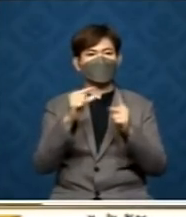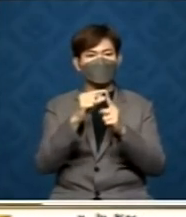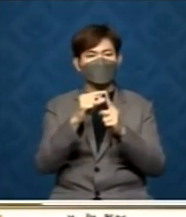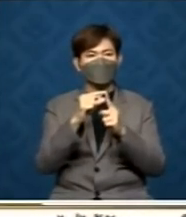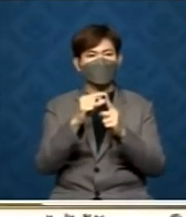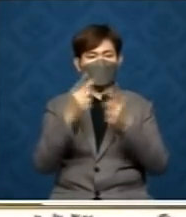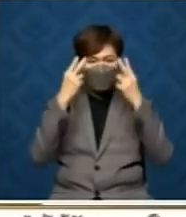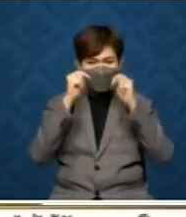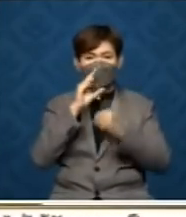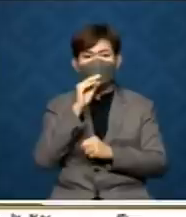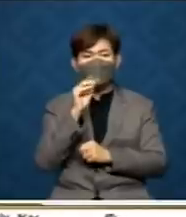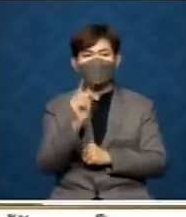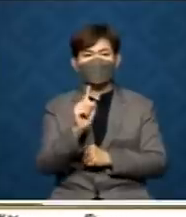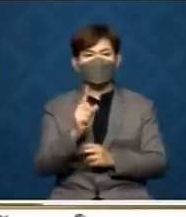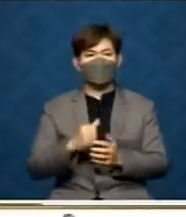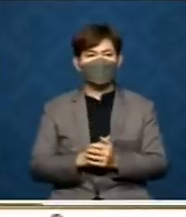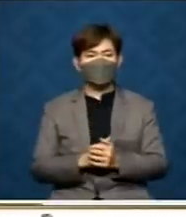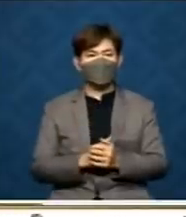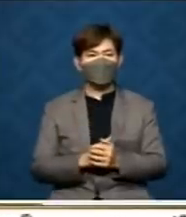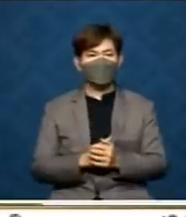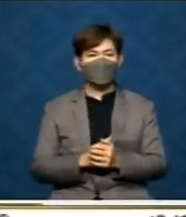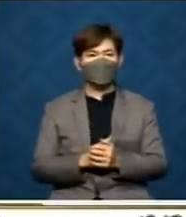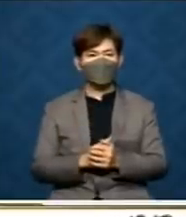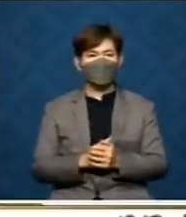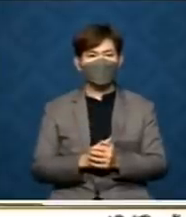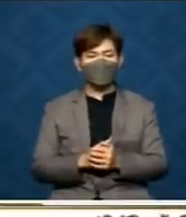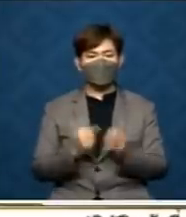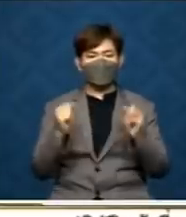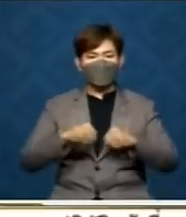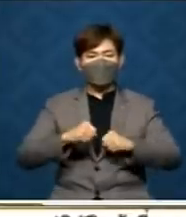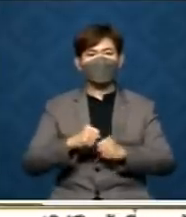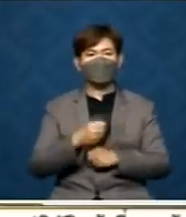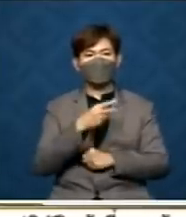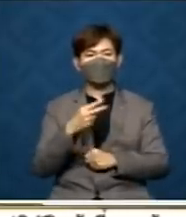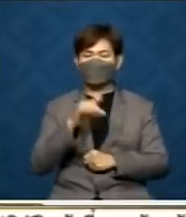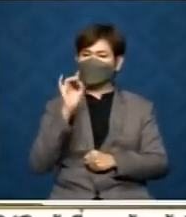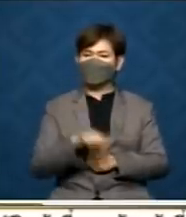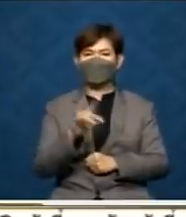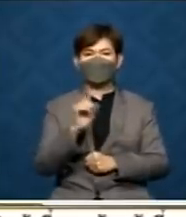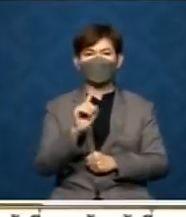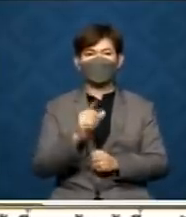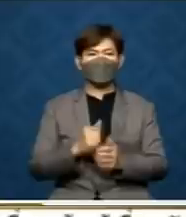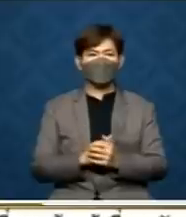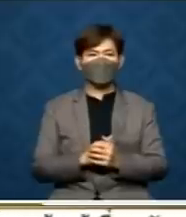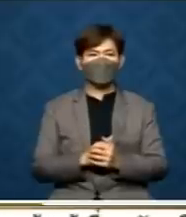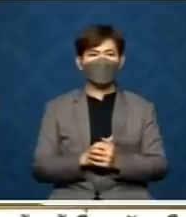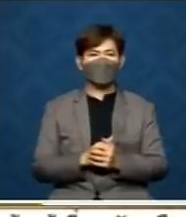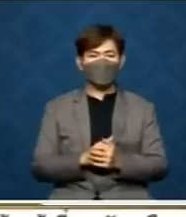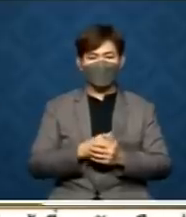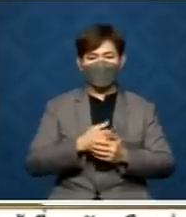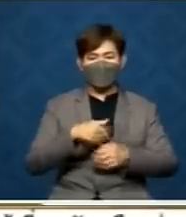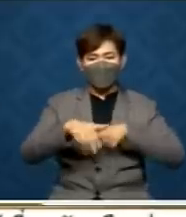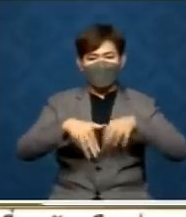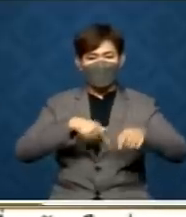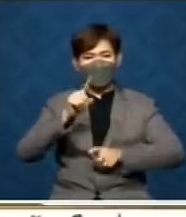แม่ท่านนายกพูดเมื่อสักครู่เนี้ยการยุติคราวนี้แหละใช้ภาษารุนแรงมากตั้งค่าความตาย